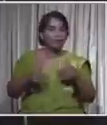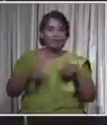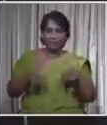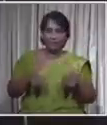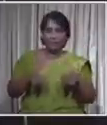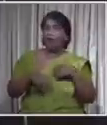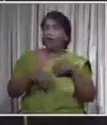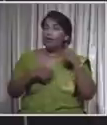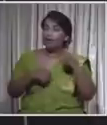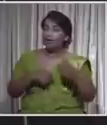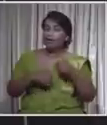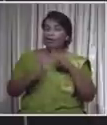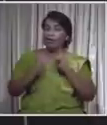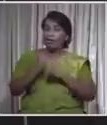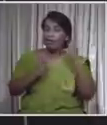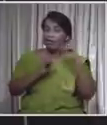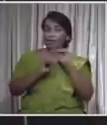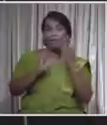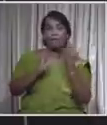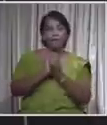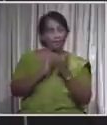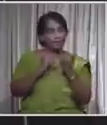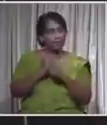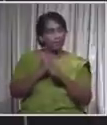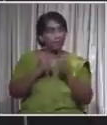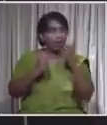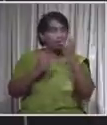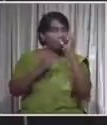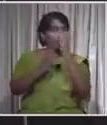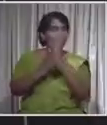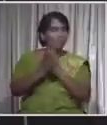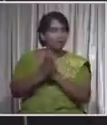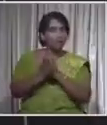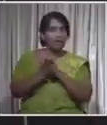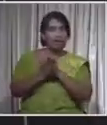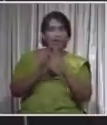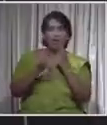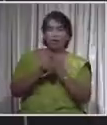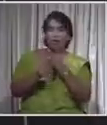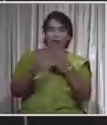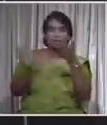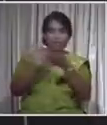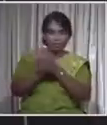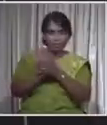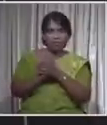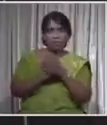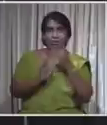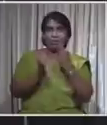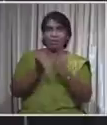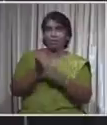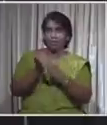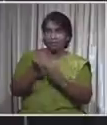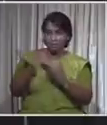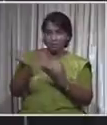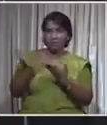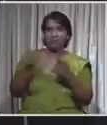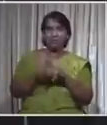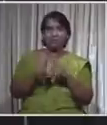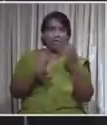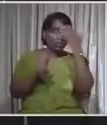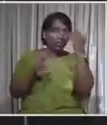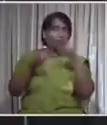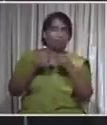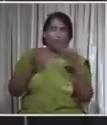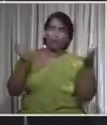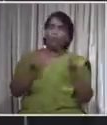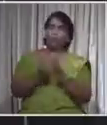හොඳ ජාතික ප්‍රතිපත්තියක් හදන්න ඕනේ. හොඳ විවස්ථාව මේ හකීම් මහත්තයලා එකව කරගෙන. අපේ රිෂාඩ්ලා අපේ දෙමළ සන්දානි